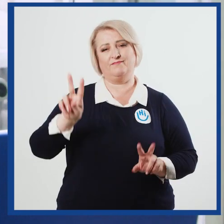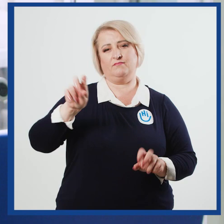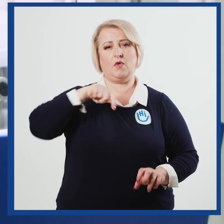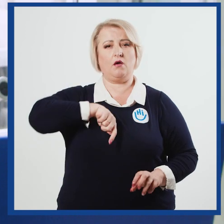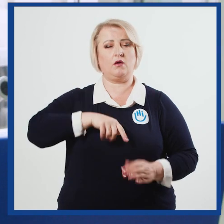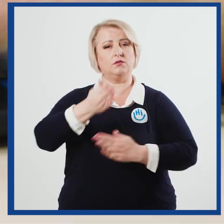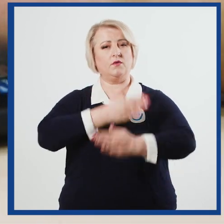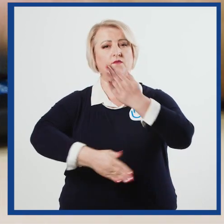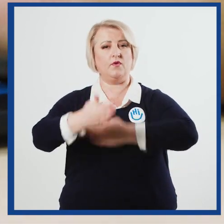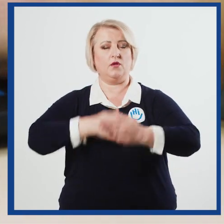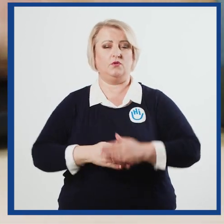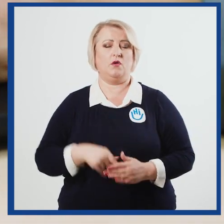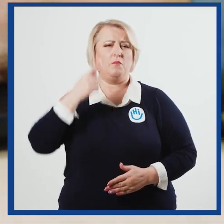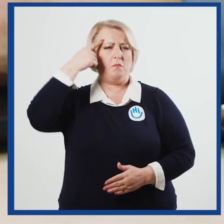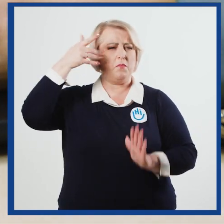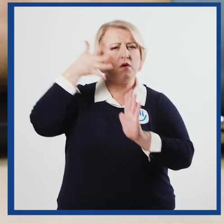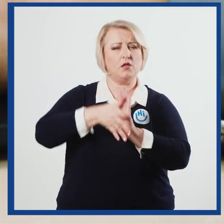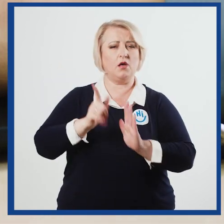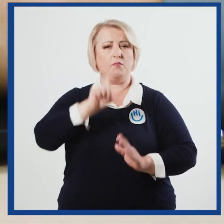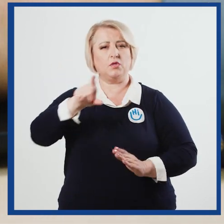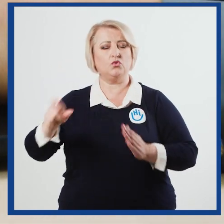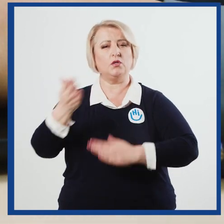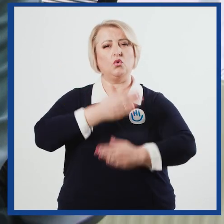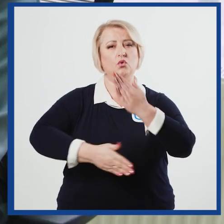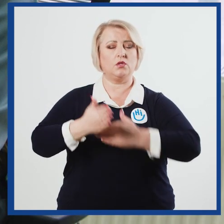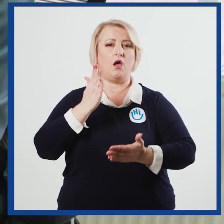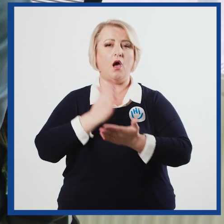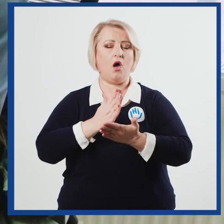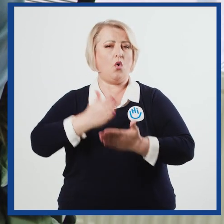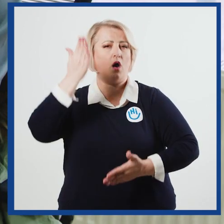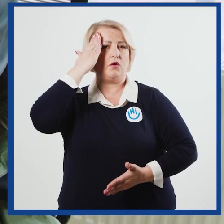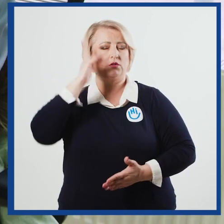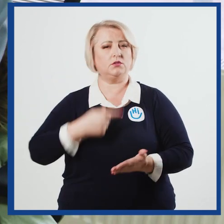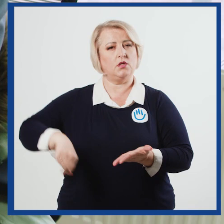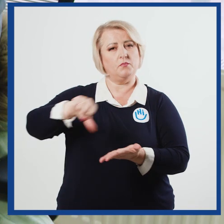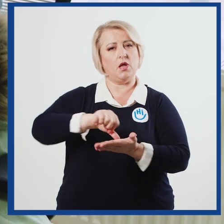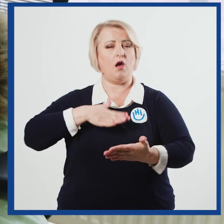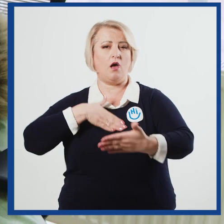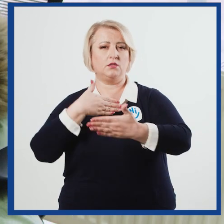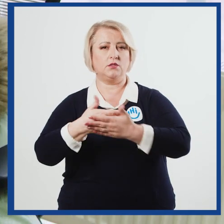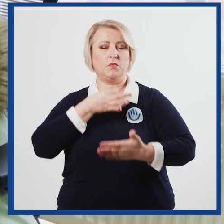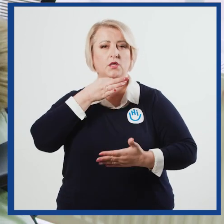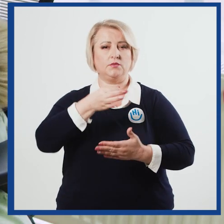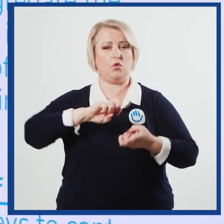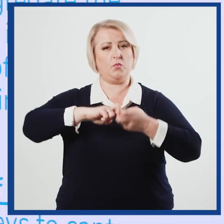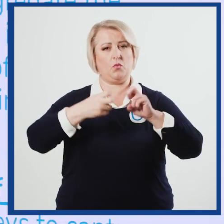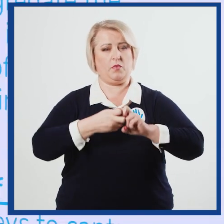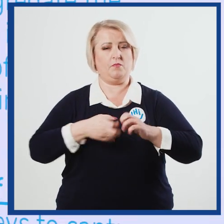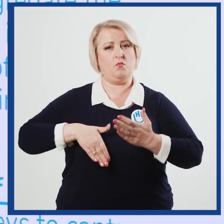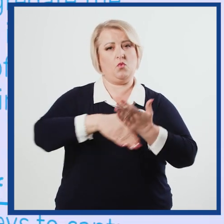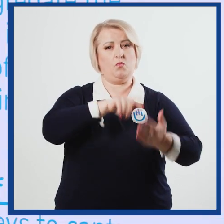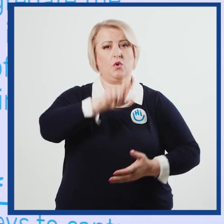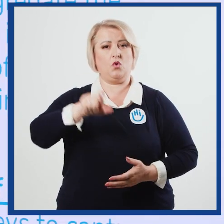au capacitatea de a se implica activ în răspuns la criza umanitară, cred că va fi un pas important pentru noi toți. Incluziunea în